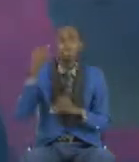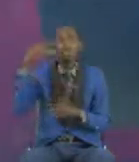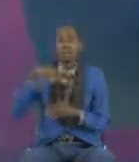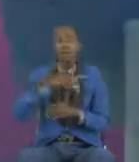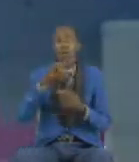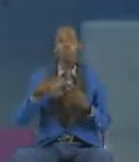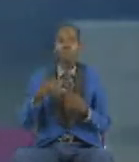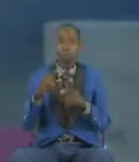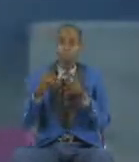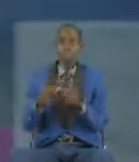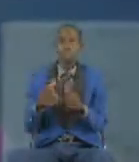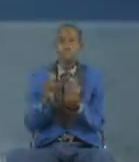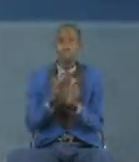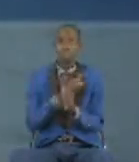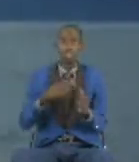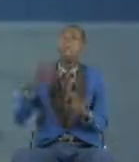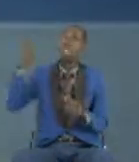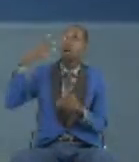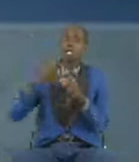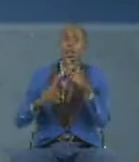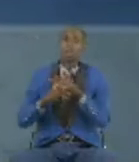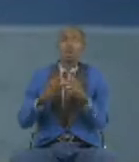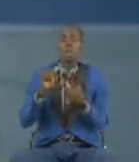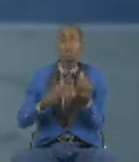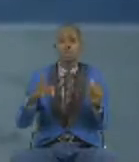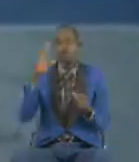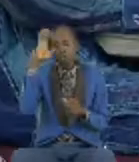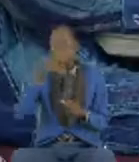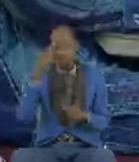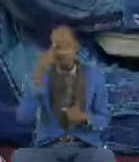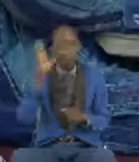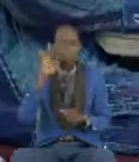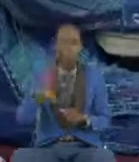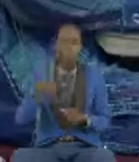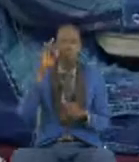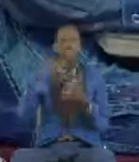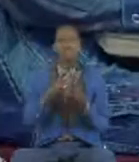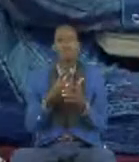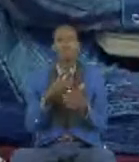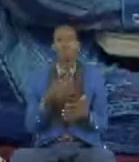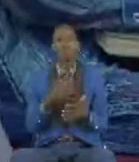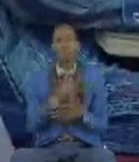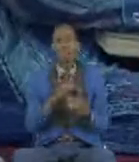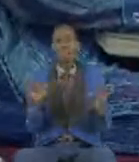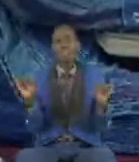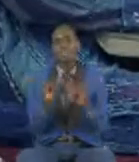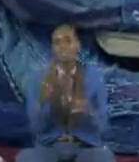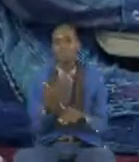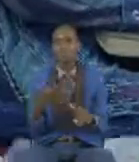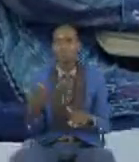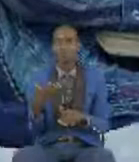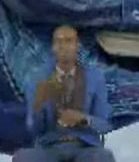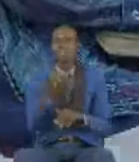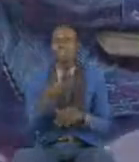lumière viendra. Tout ce que tu cherches, quand la lumière est allumée, tu verras. Et c'est ce que